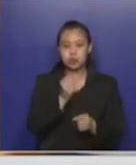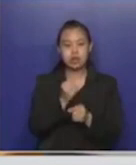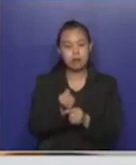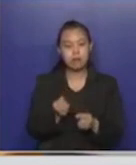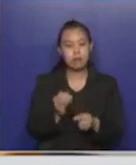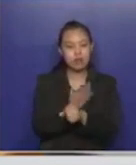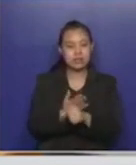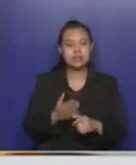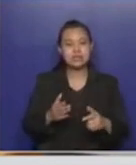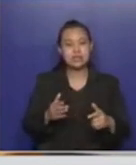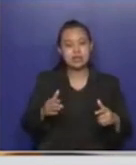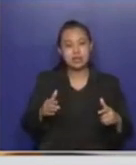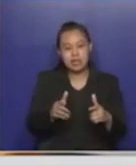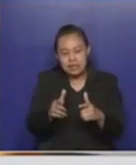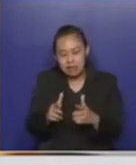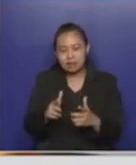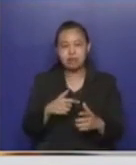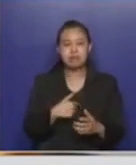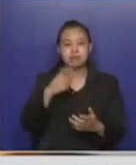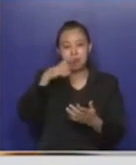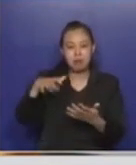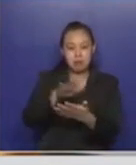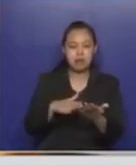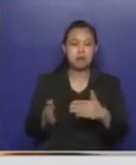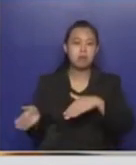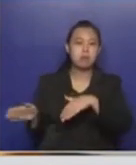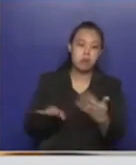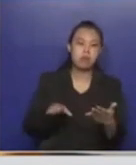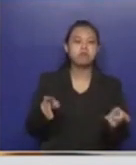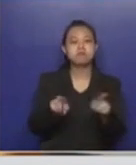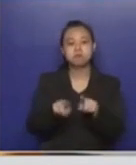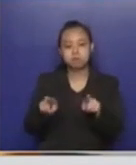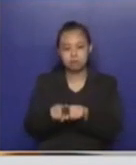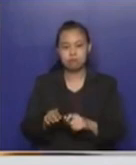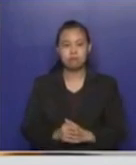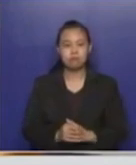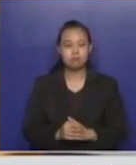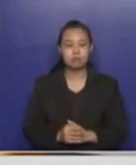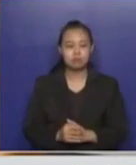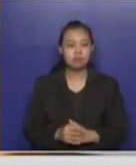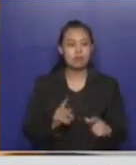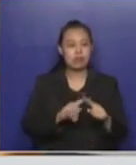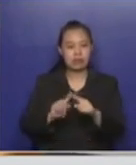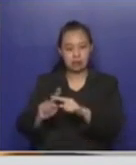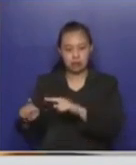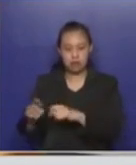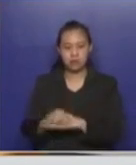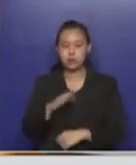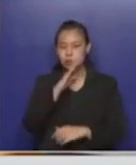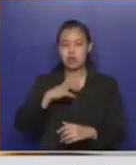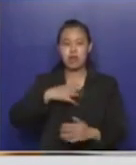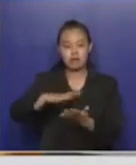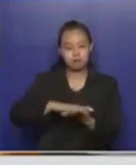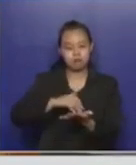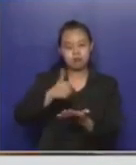ความว่ามันจะพังพินาศกันทั้งประเทศนะคะและต้องใช้ทรัพยากรมากมายมหาศาลกว่าเดิมในการฟื้นฟู